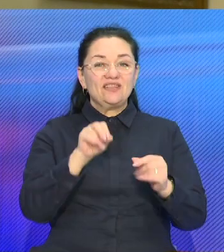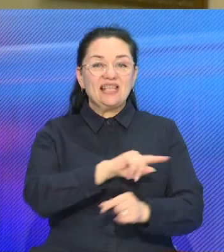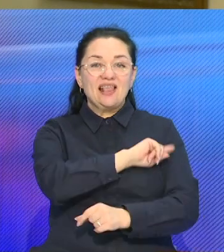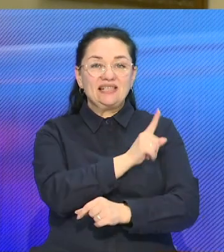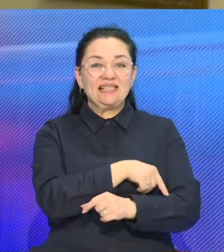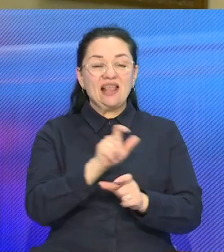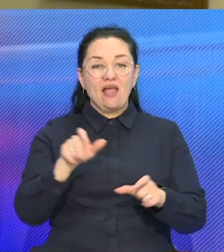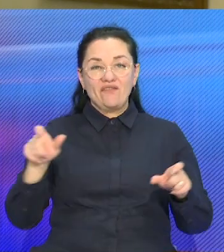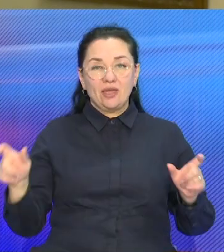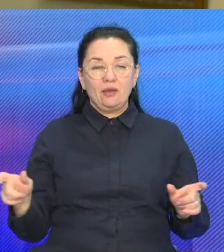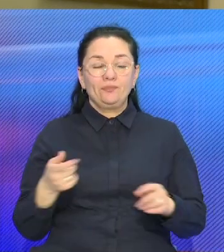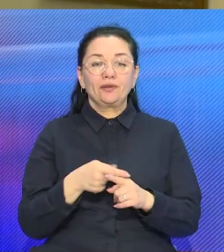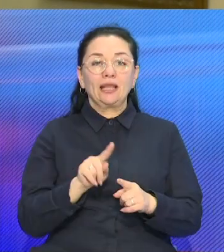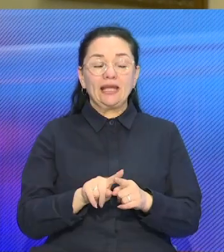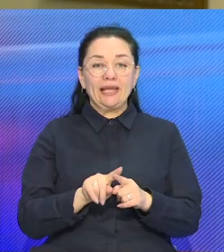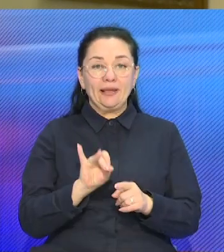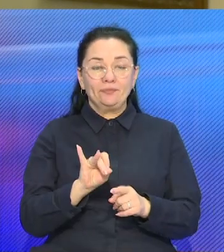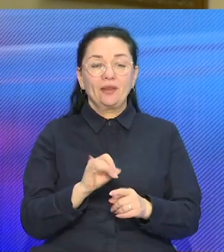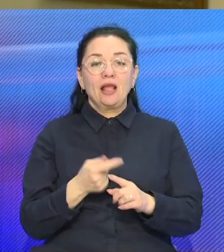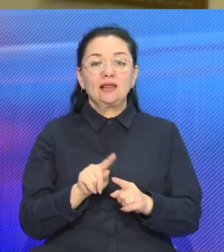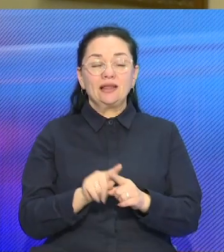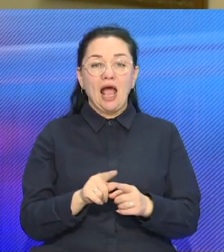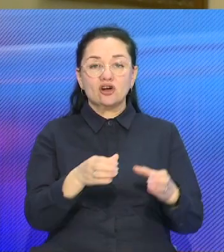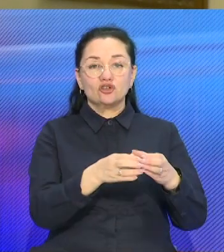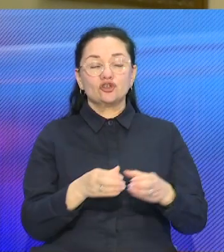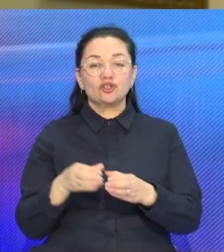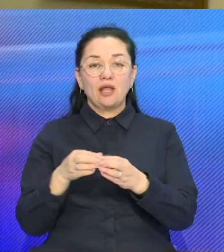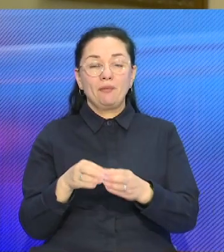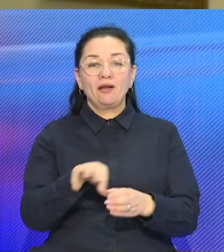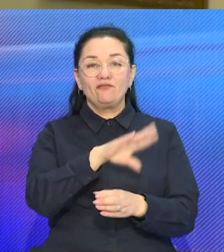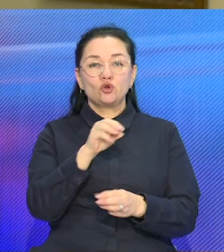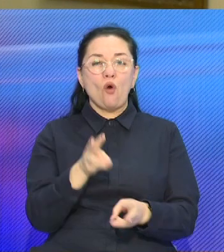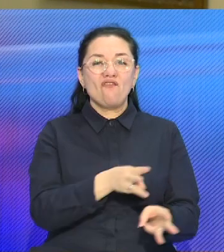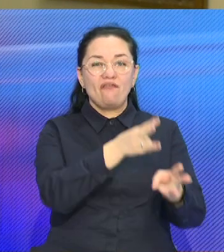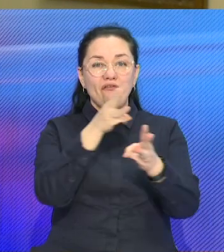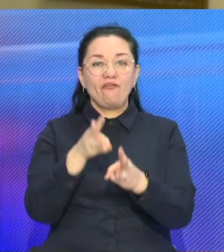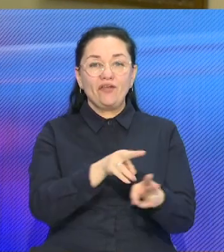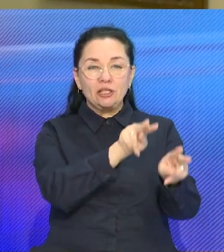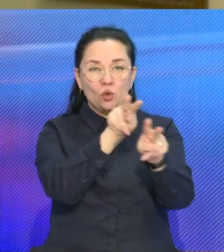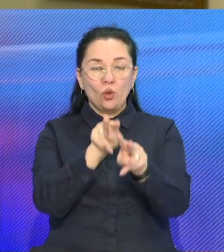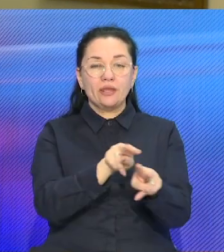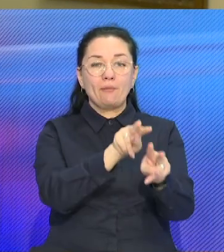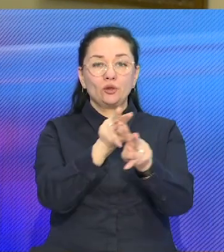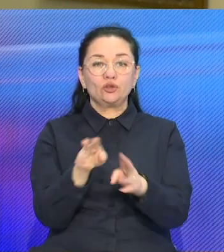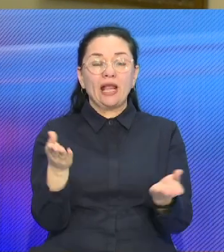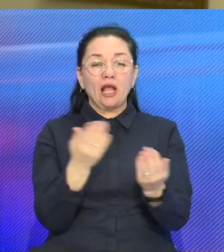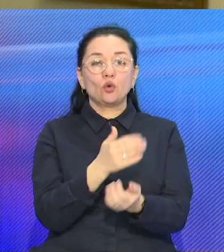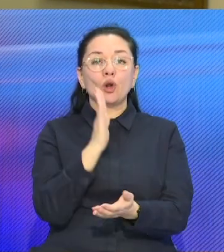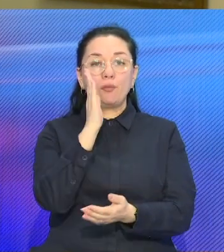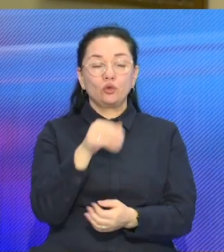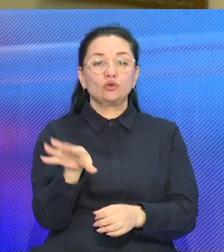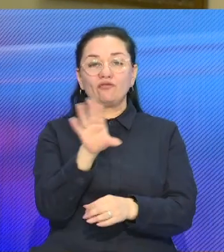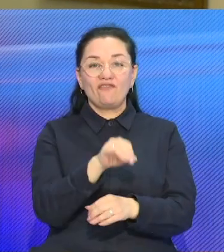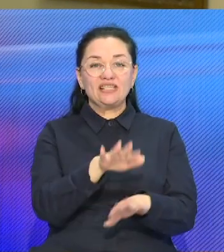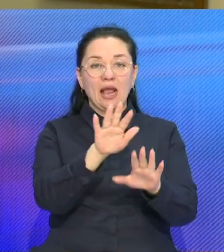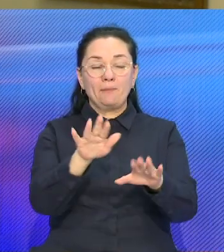служб, и на ситуационный штаб завязано все видеонаблюдение, которое у нас установлено фактически во всех местах, где будут